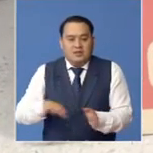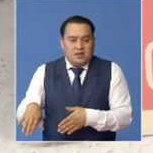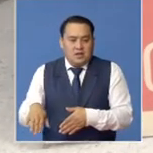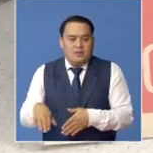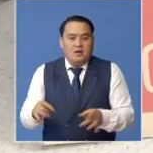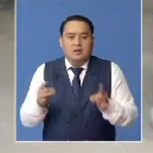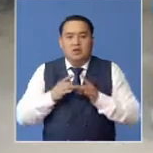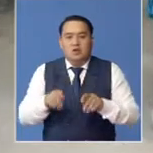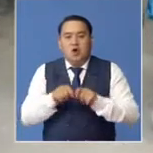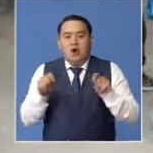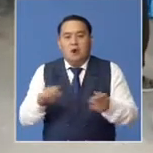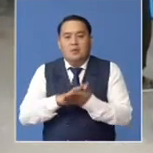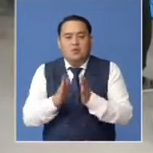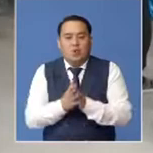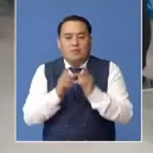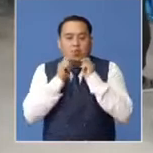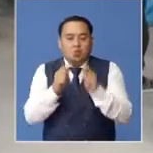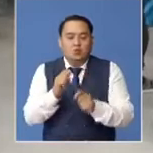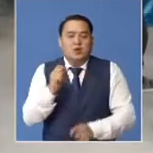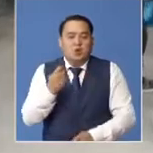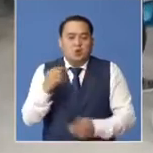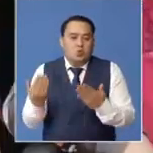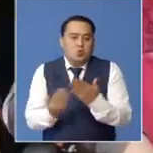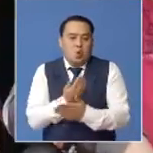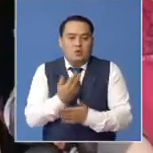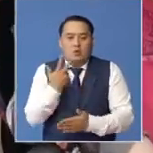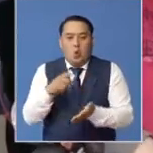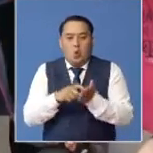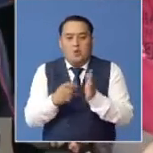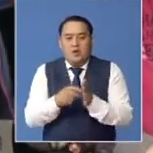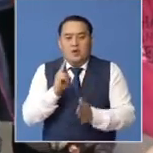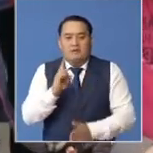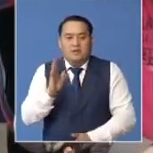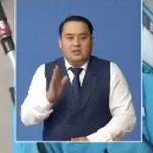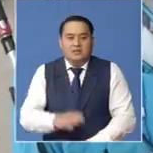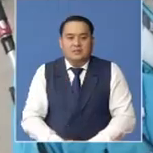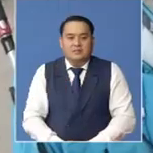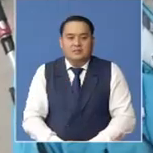В торжественной обстановке семье вручили ключи от новой 3-комнатной квартиры.